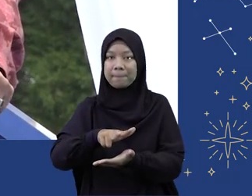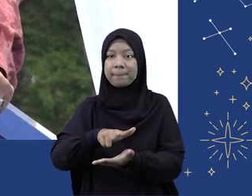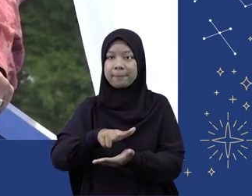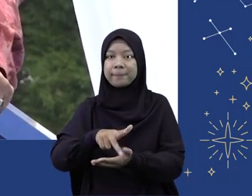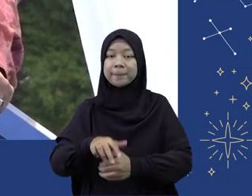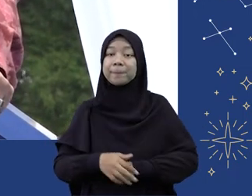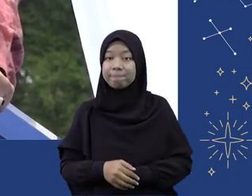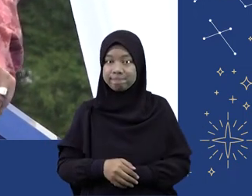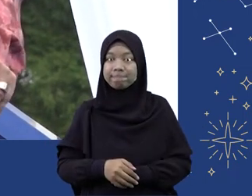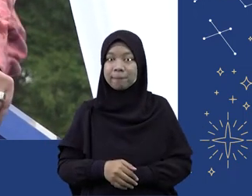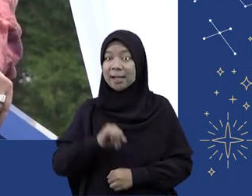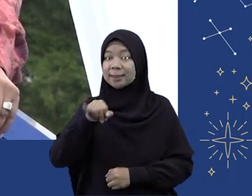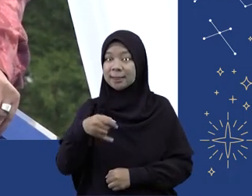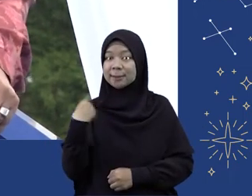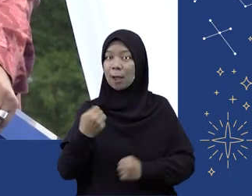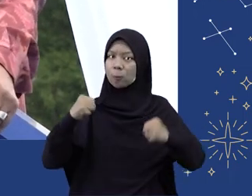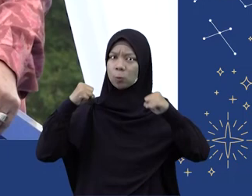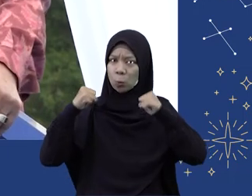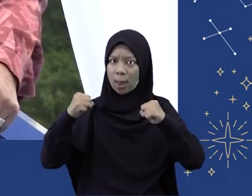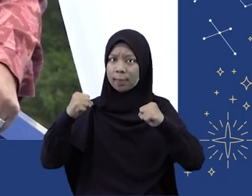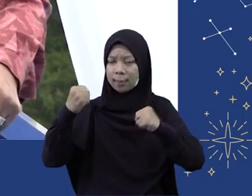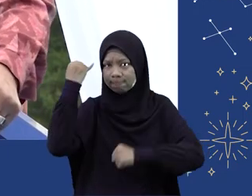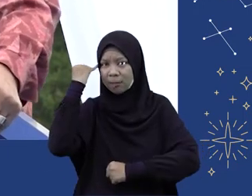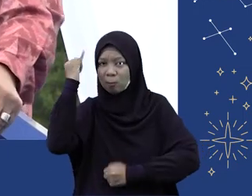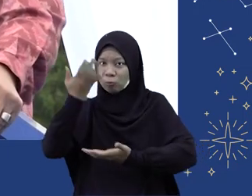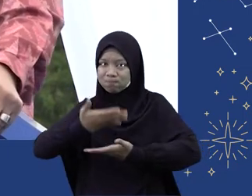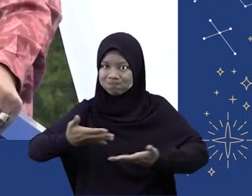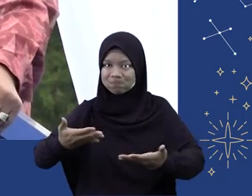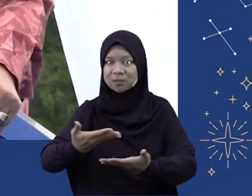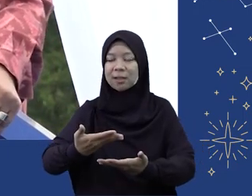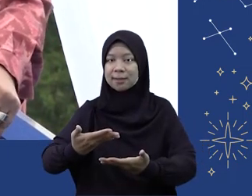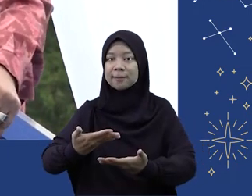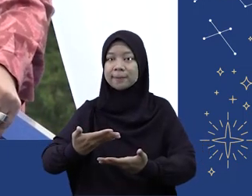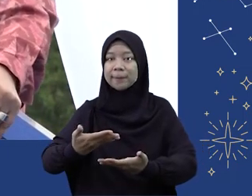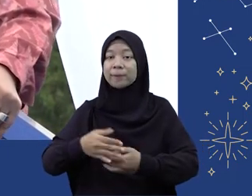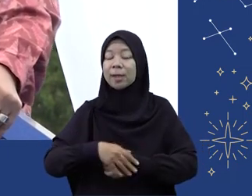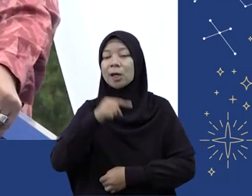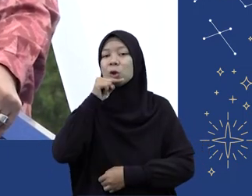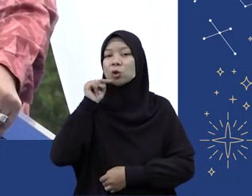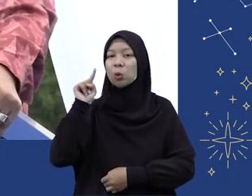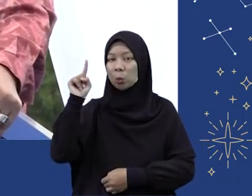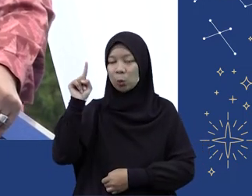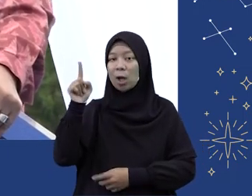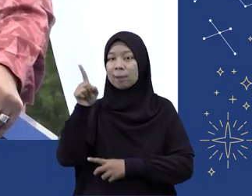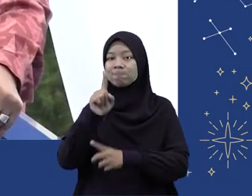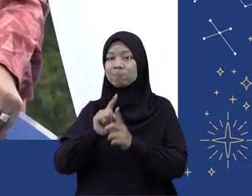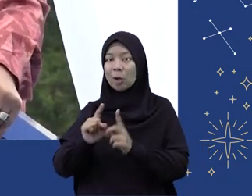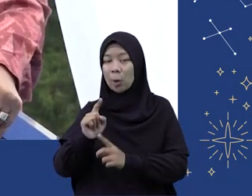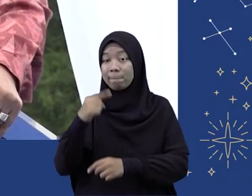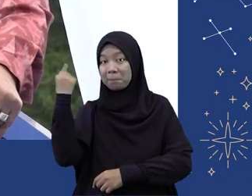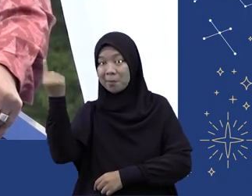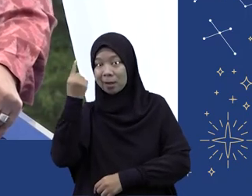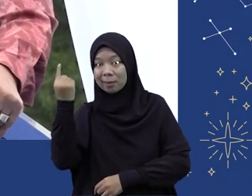Oleh karena itu dengan kuatnya sains yang kita miliki Insyaallah pembuatan kebijakan di pusat